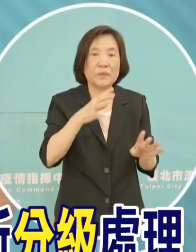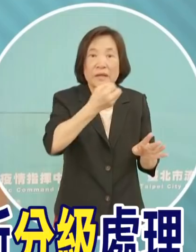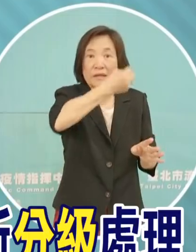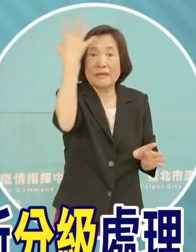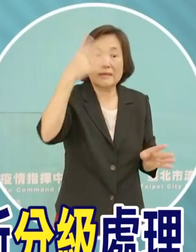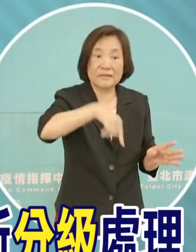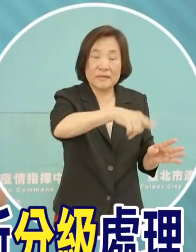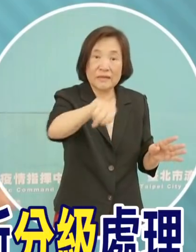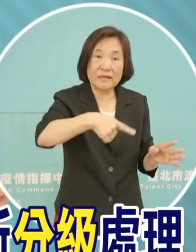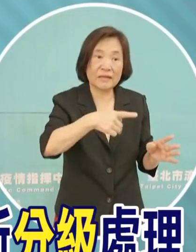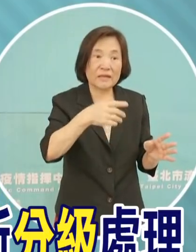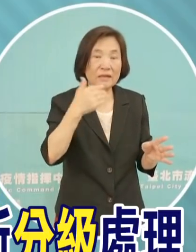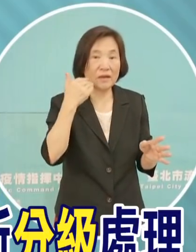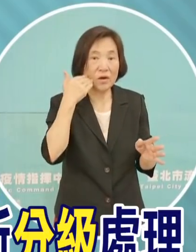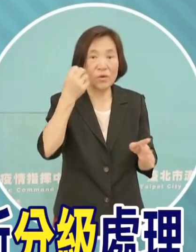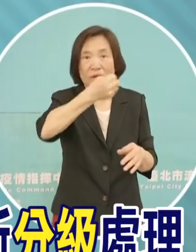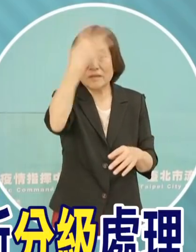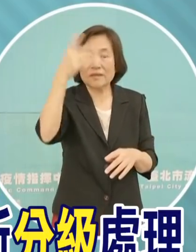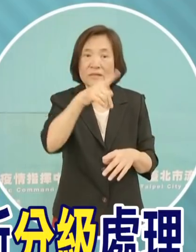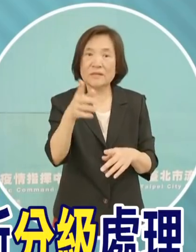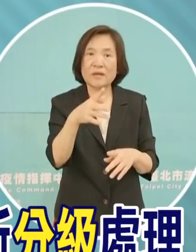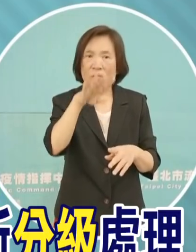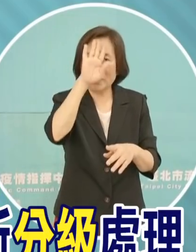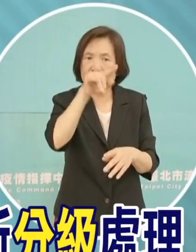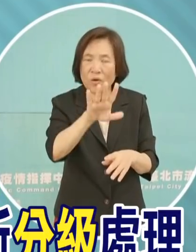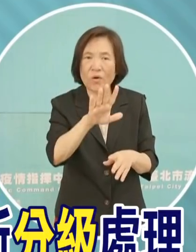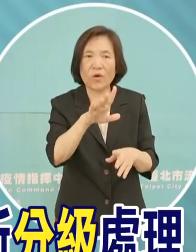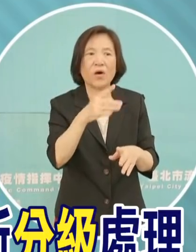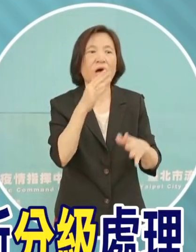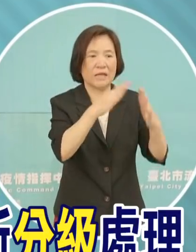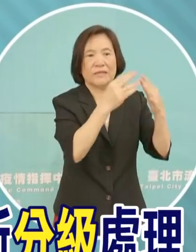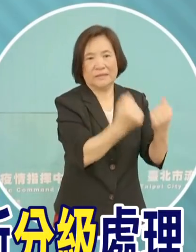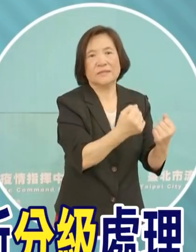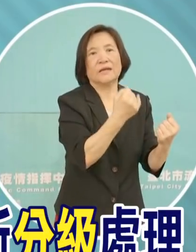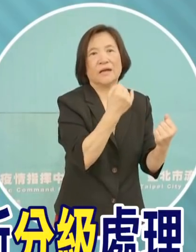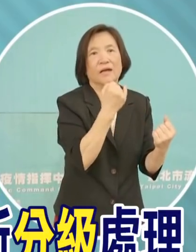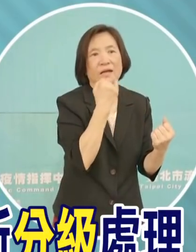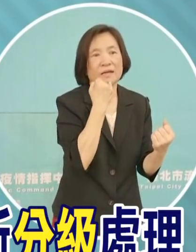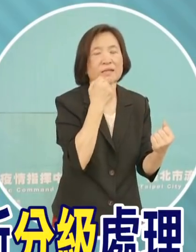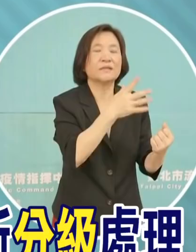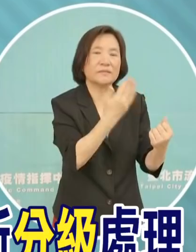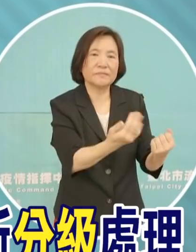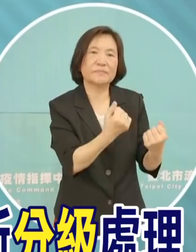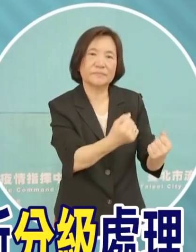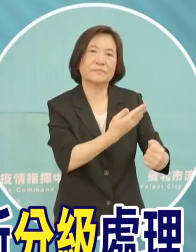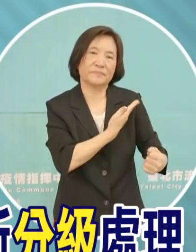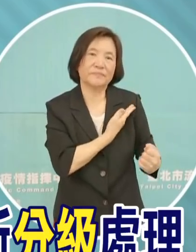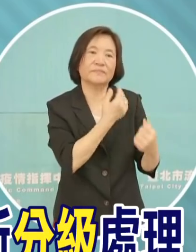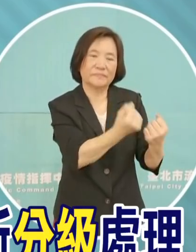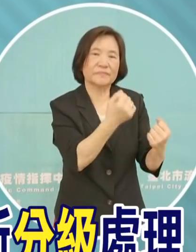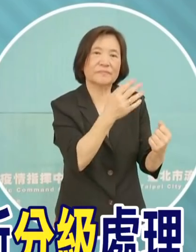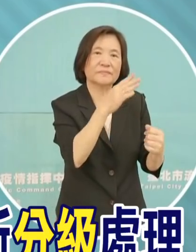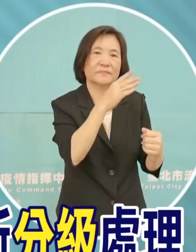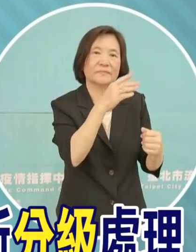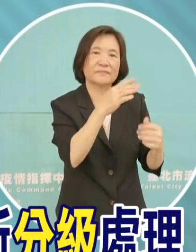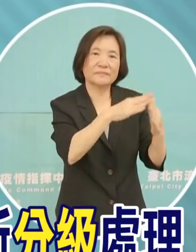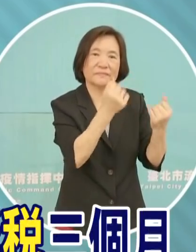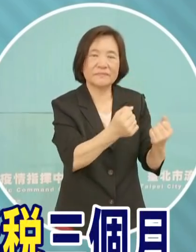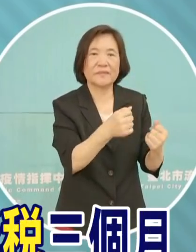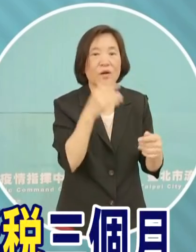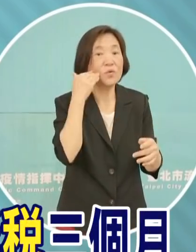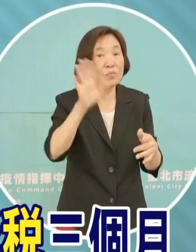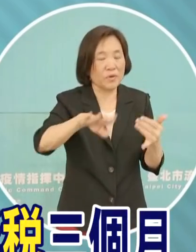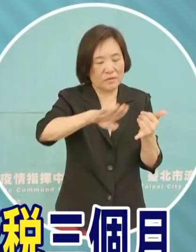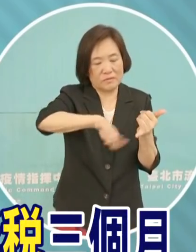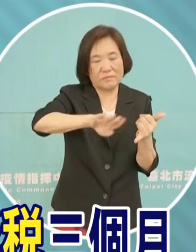如果你家里也适当的话，就放在家里，啊，不然你就要送到中南部的这种中央的这种检疫所去处理，哦，大概就这样。